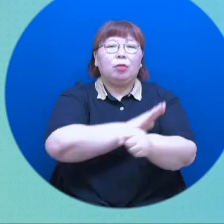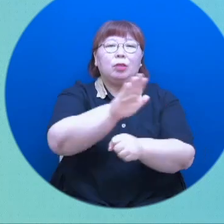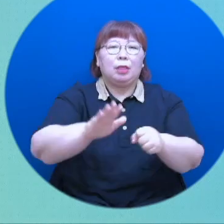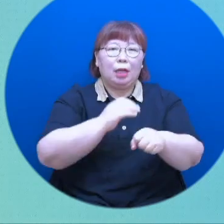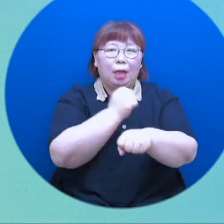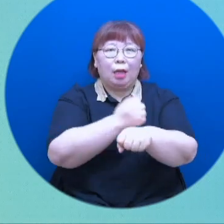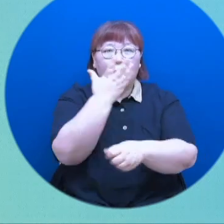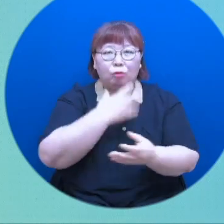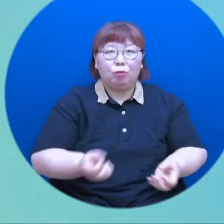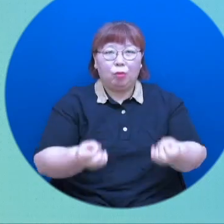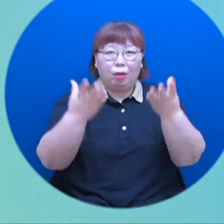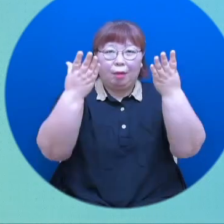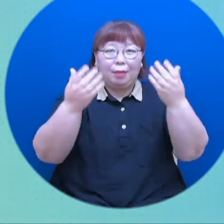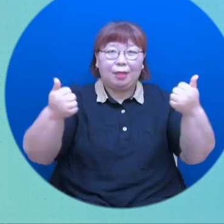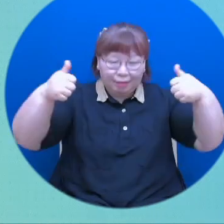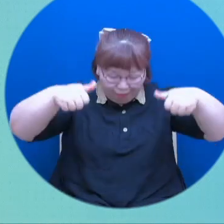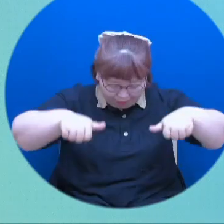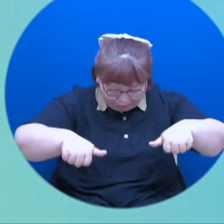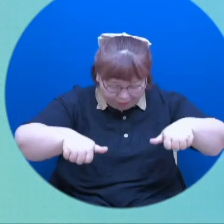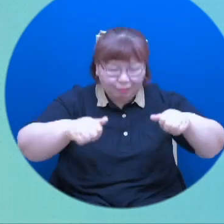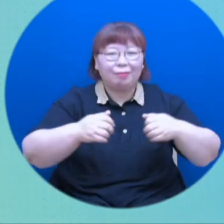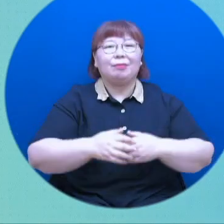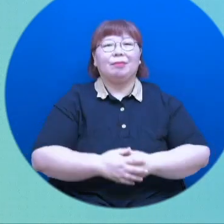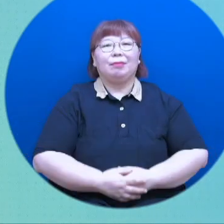사랑하고 축복합니다.